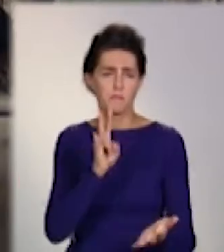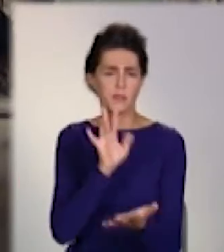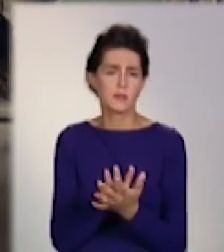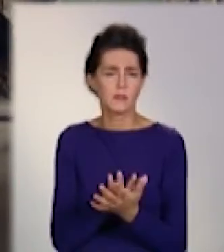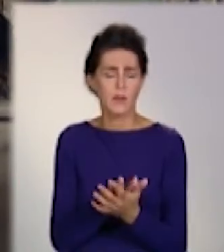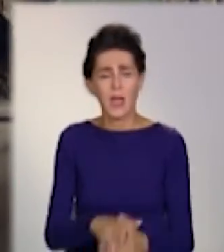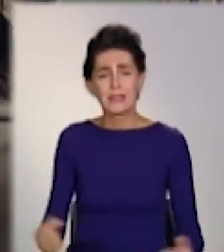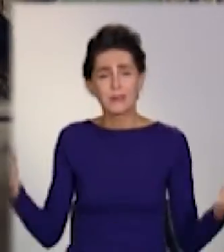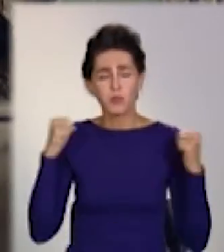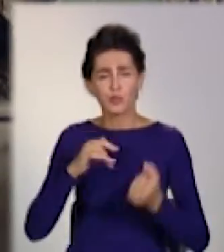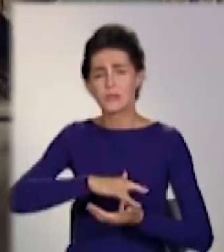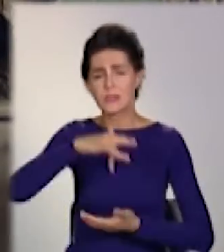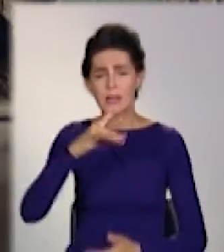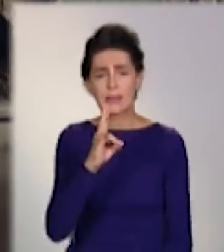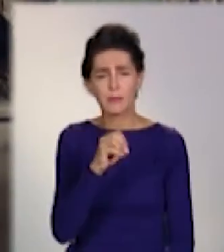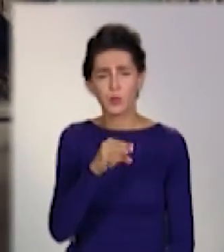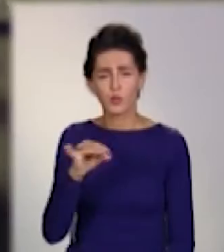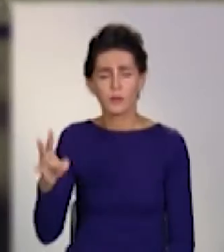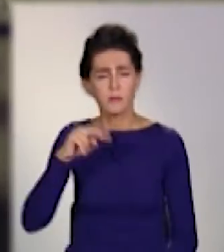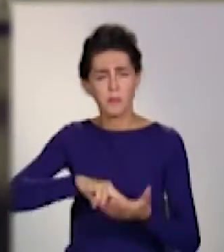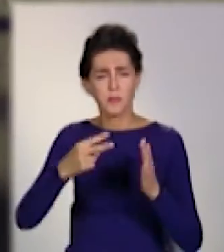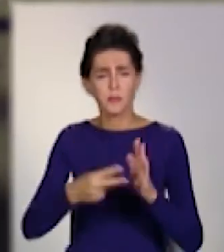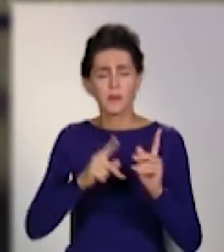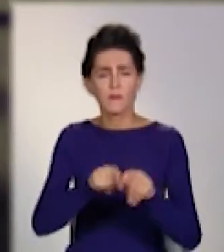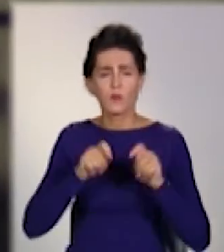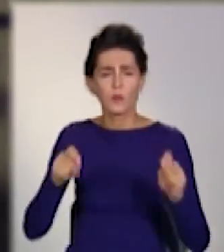постійно. Спортивний центр «Нептун» планують